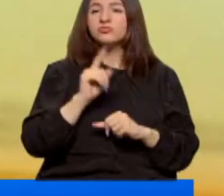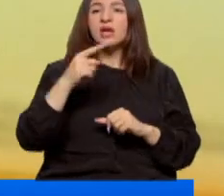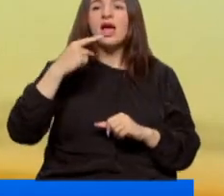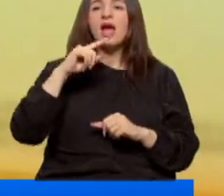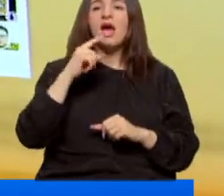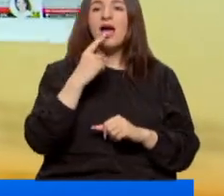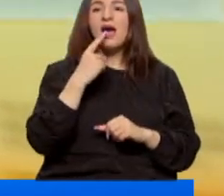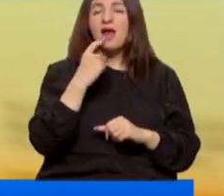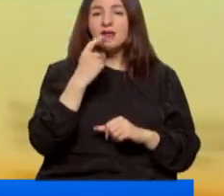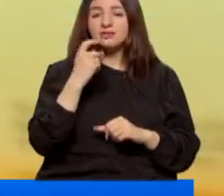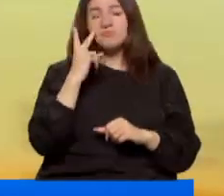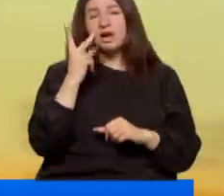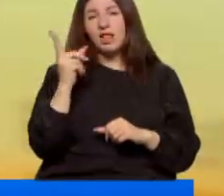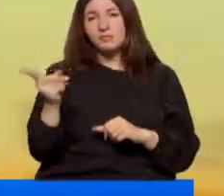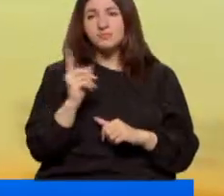Elazığ'a, doğuya gidelim.